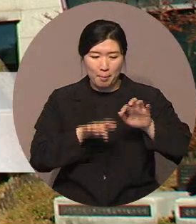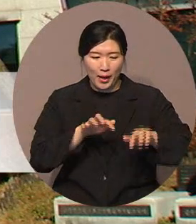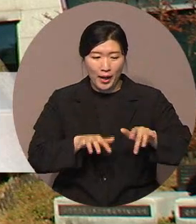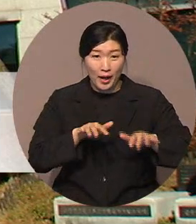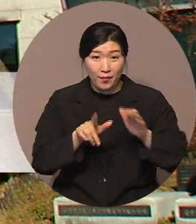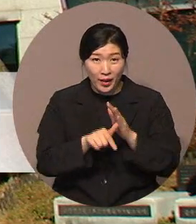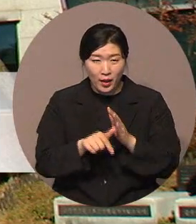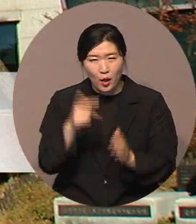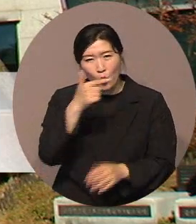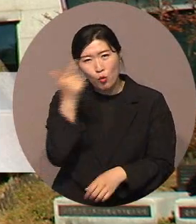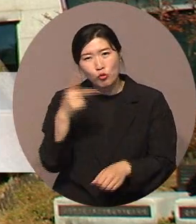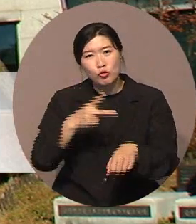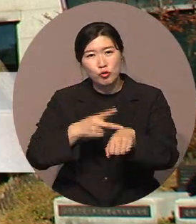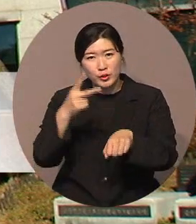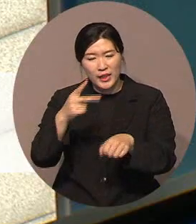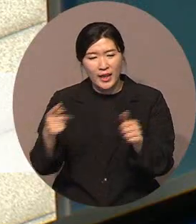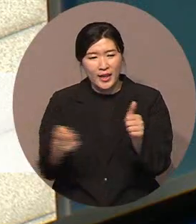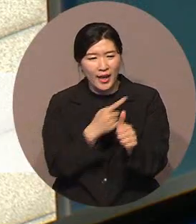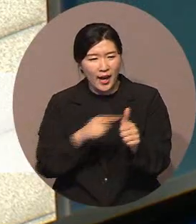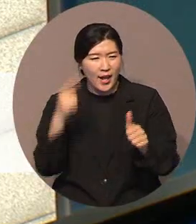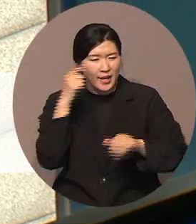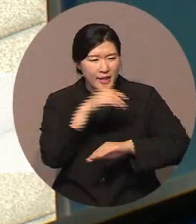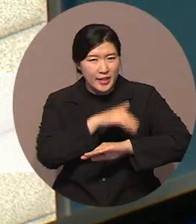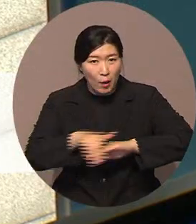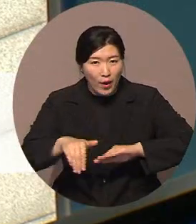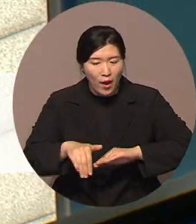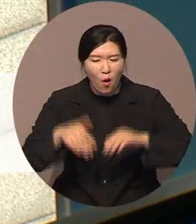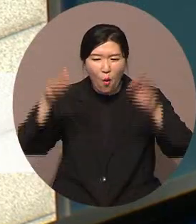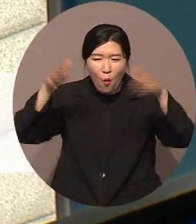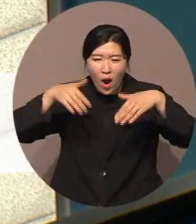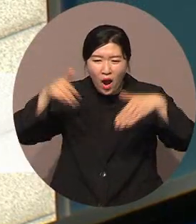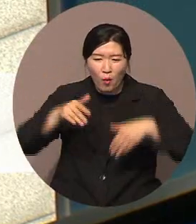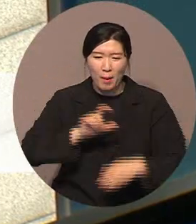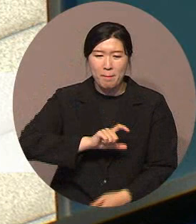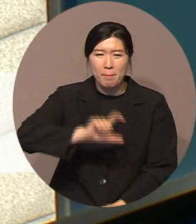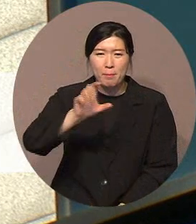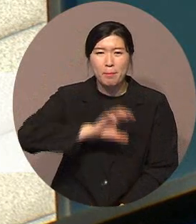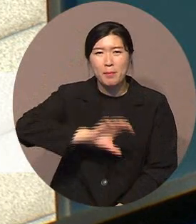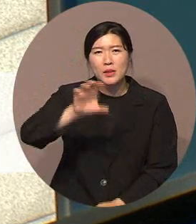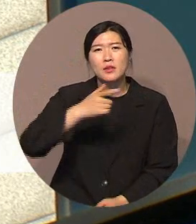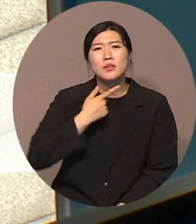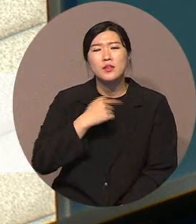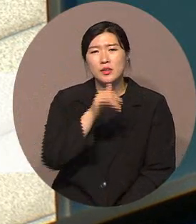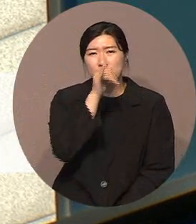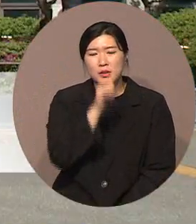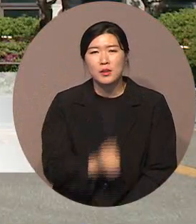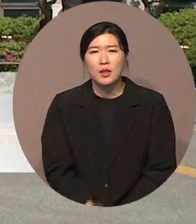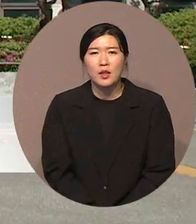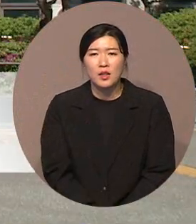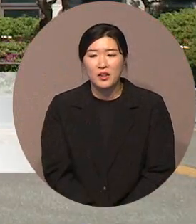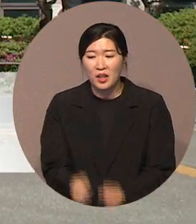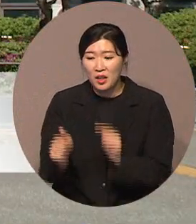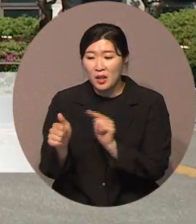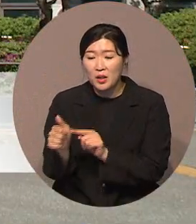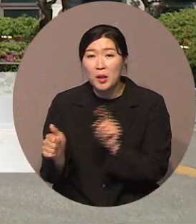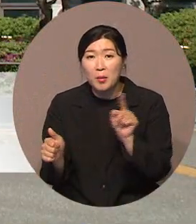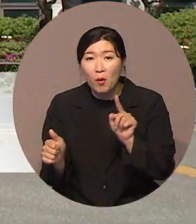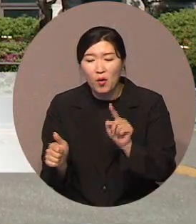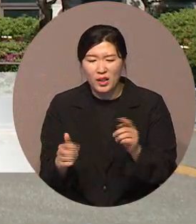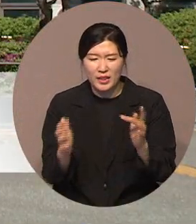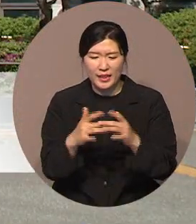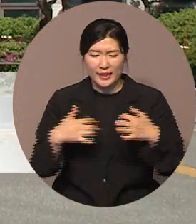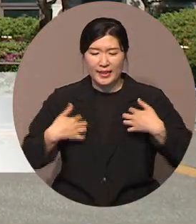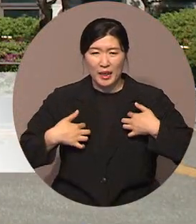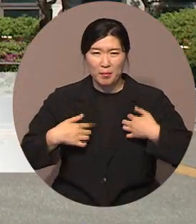2시에 대전 은행동에서 칼부림을 할 테니 구경오라는 글을 올린 혐의를 받습니다. 경찰은 남성이 온라인 게임을